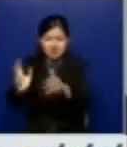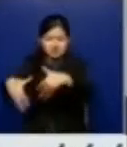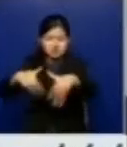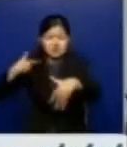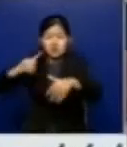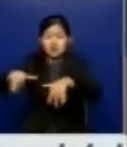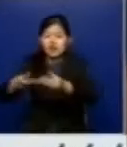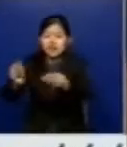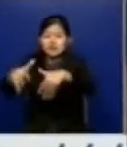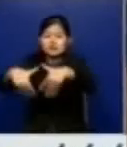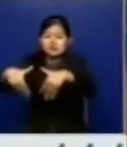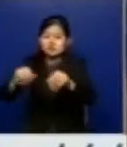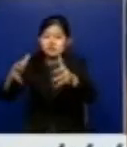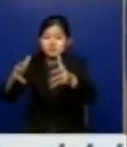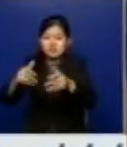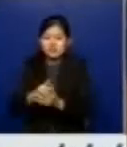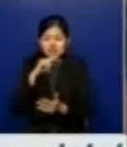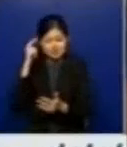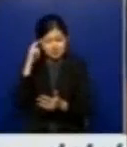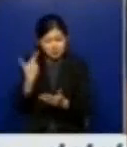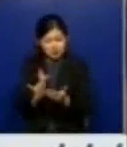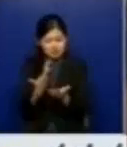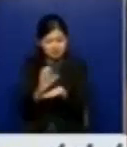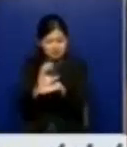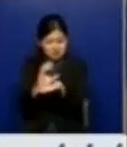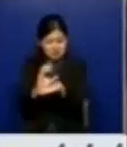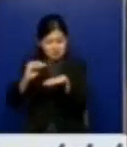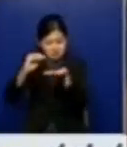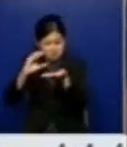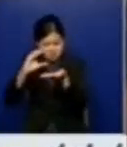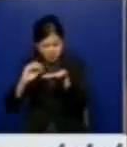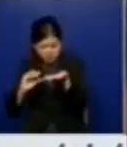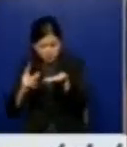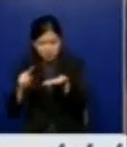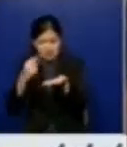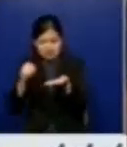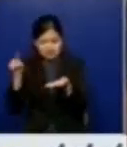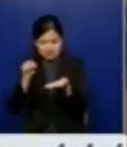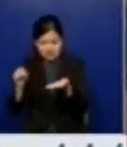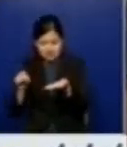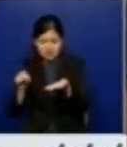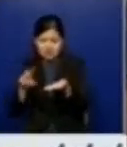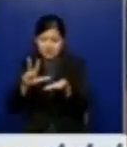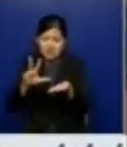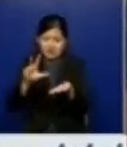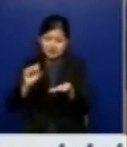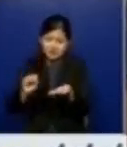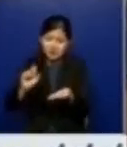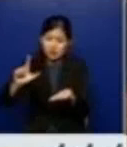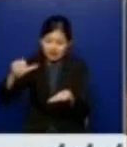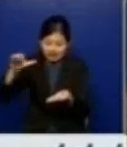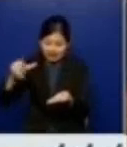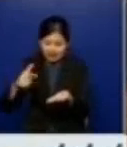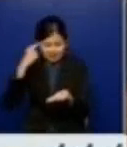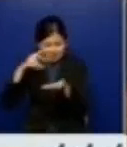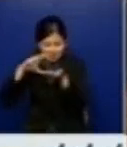ริงๆแล้วเนี่ยถ้าปรับลดลง 10% นะครับหรือประมาณ 300,000 กว่าล้านเนี่ยทำได้ถ้ารัฐบาลตั้งใจทำแล้วก็ไม่ต้องไปรีด